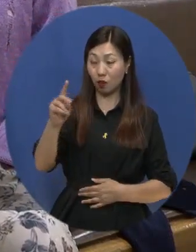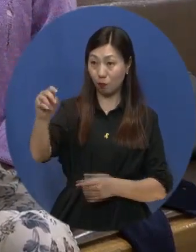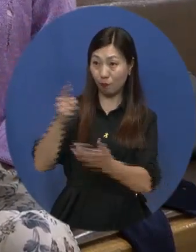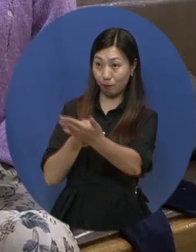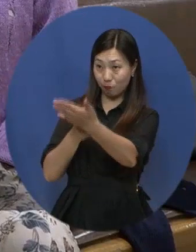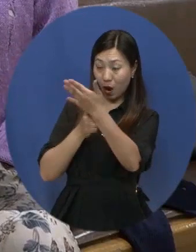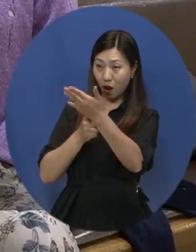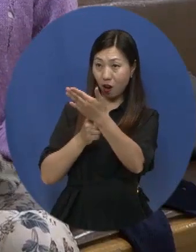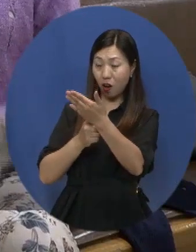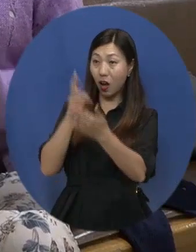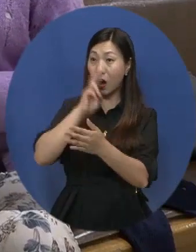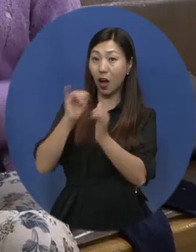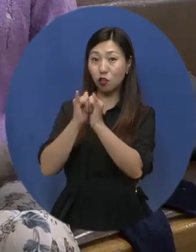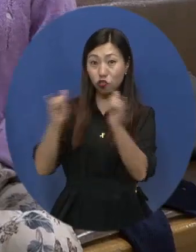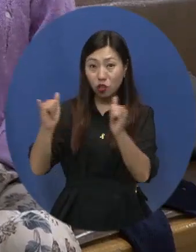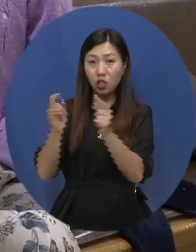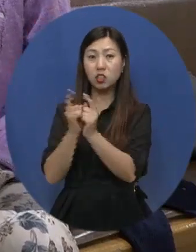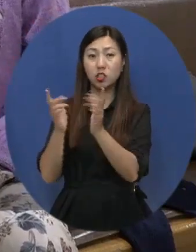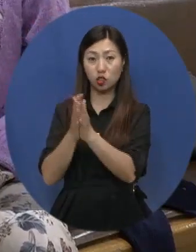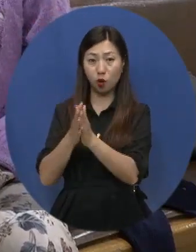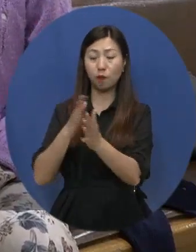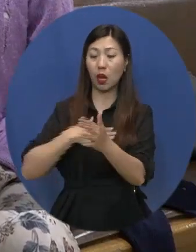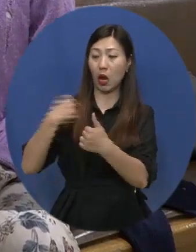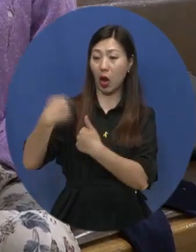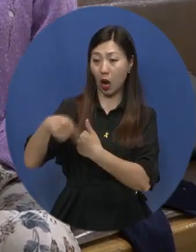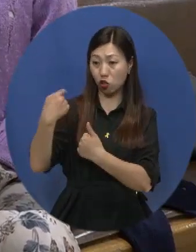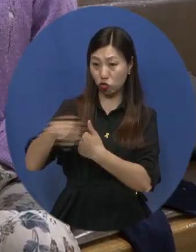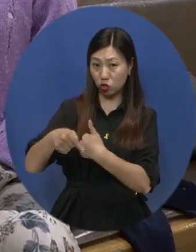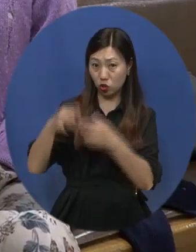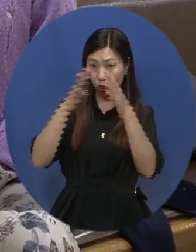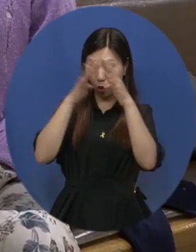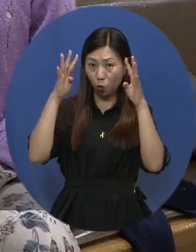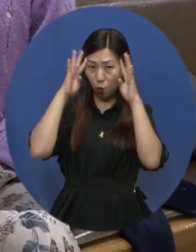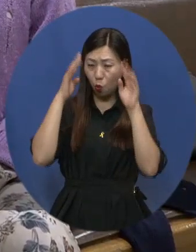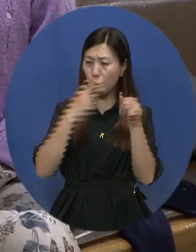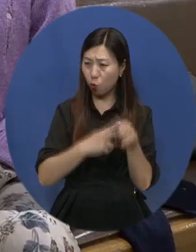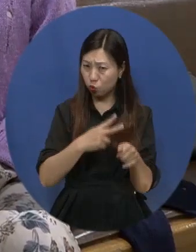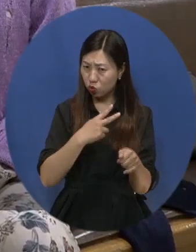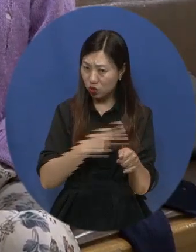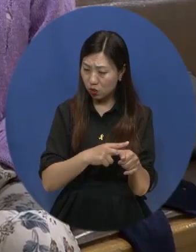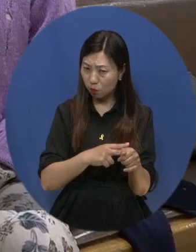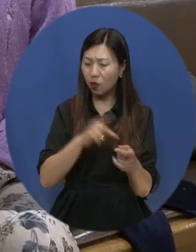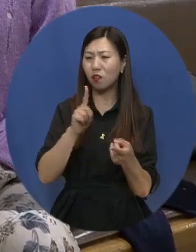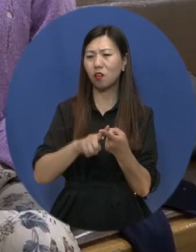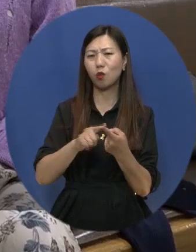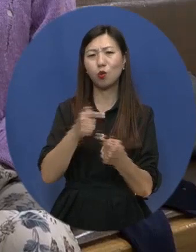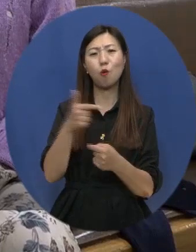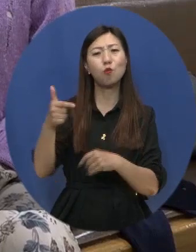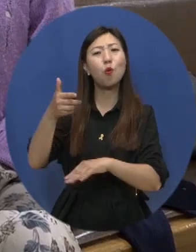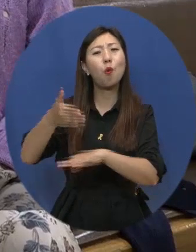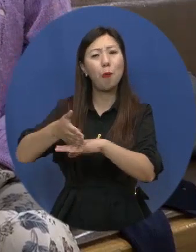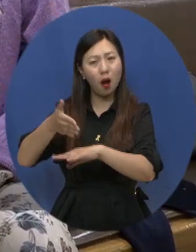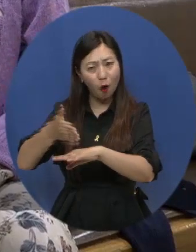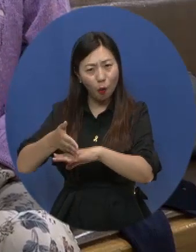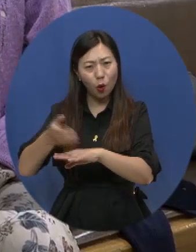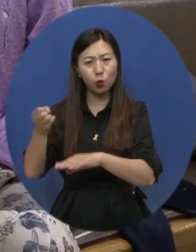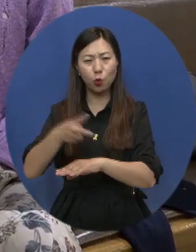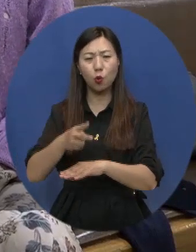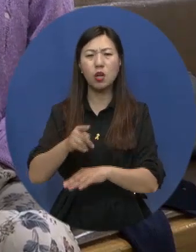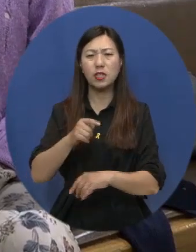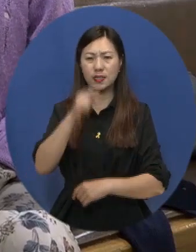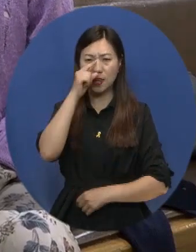저를 가르쳐주시는 교수님이라는 거에 너무 감사하고요. 그리고 되게